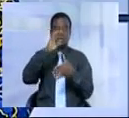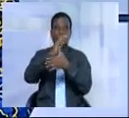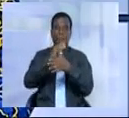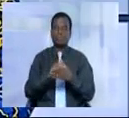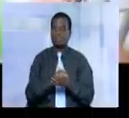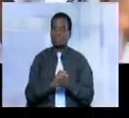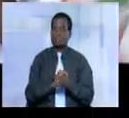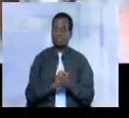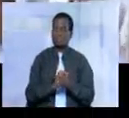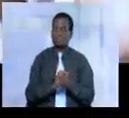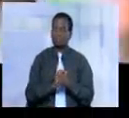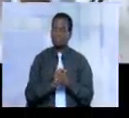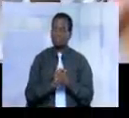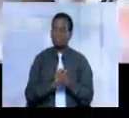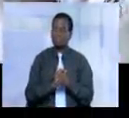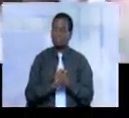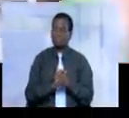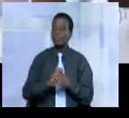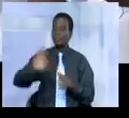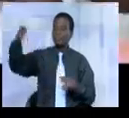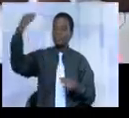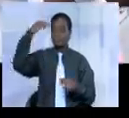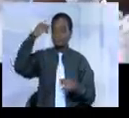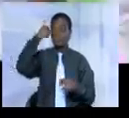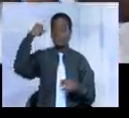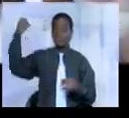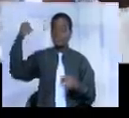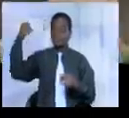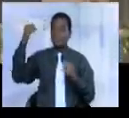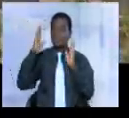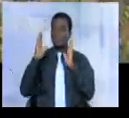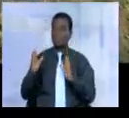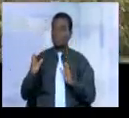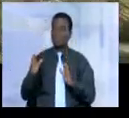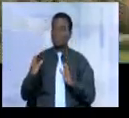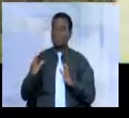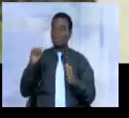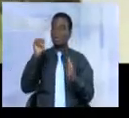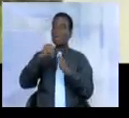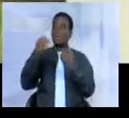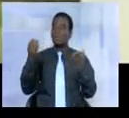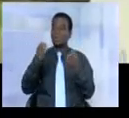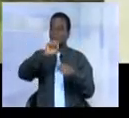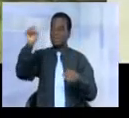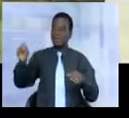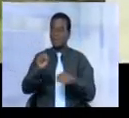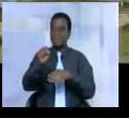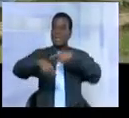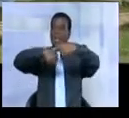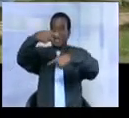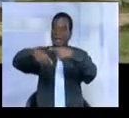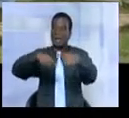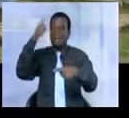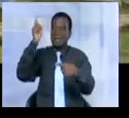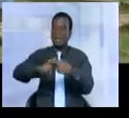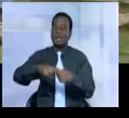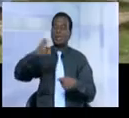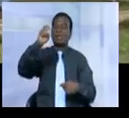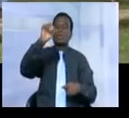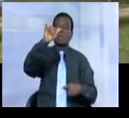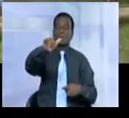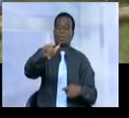Sanogo. Le premier ministre du Japon, Shinzo Abe, ce samedi au centre Marie-Eugénie religieuse d'Assomption à